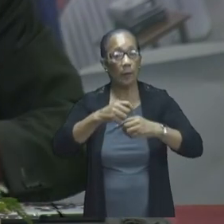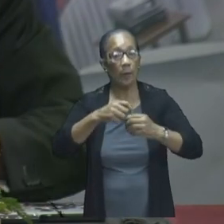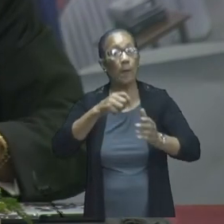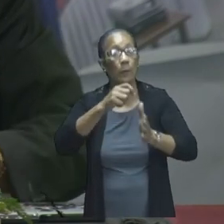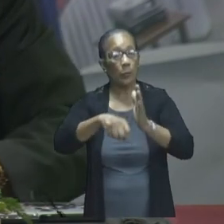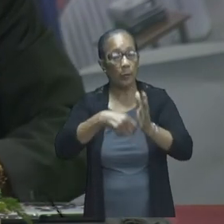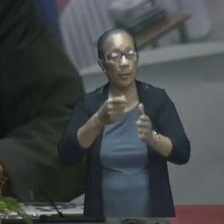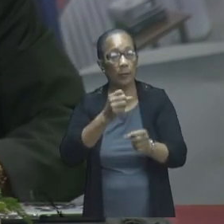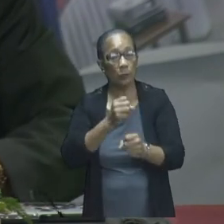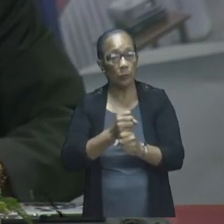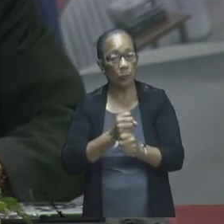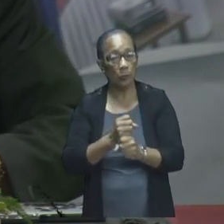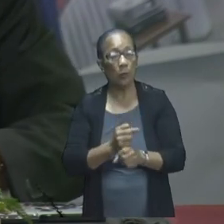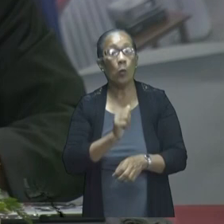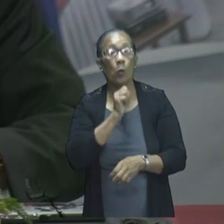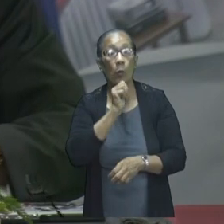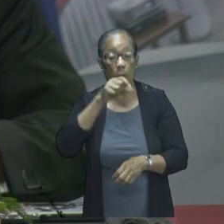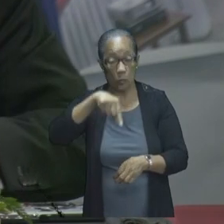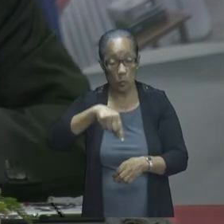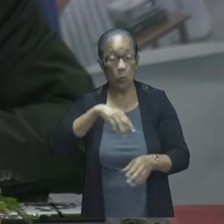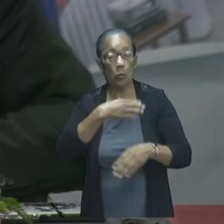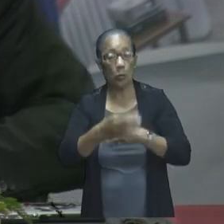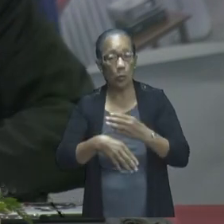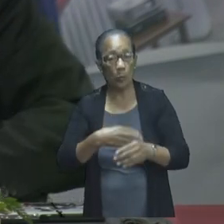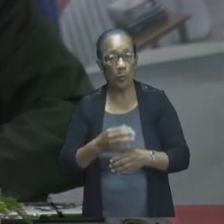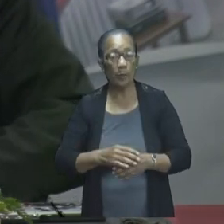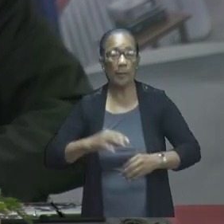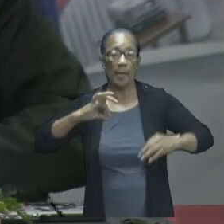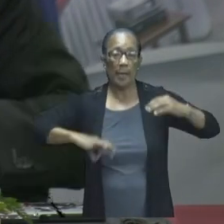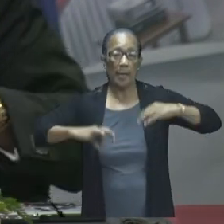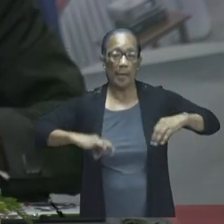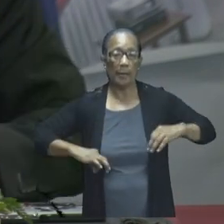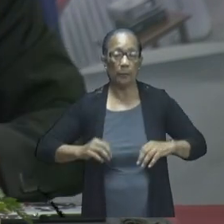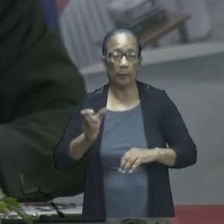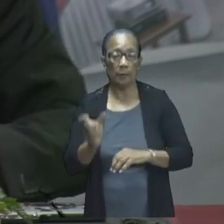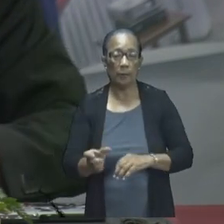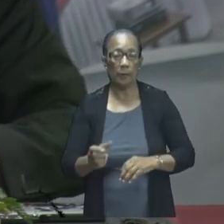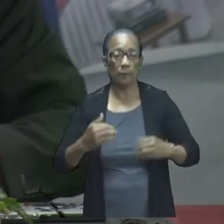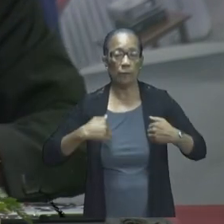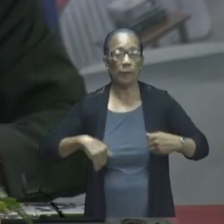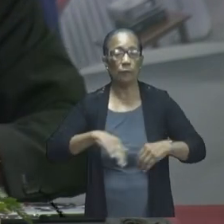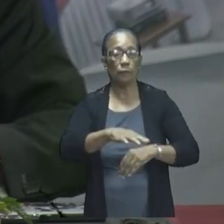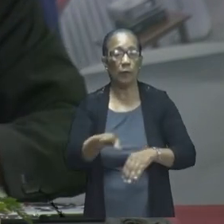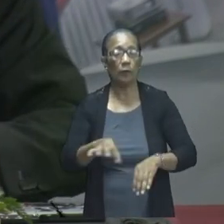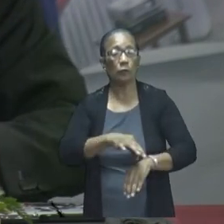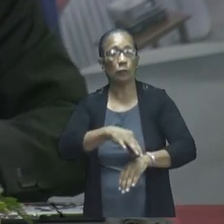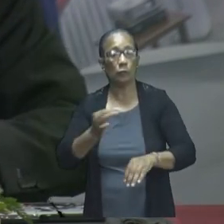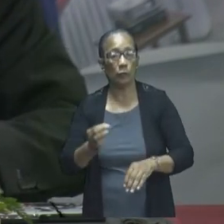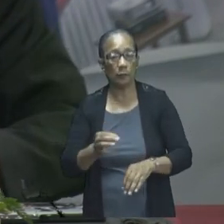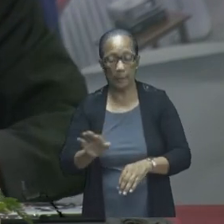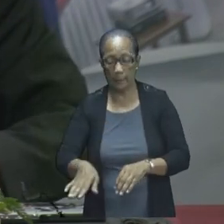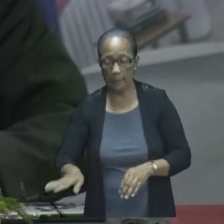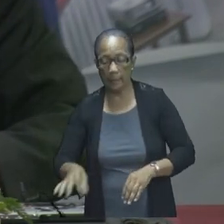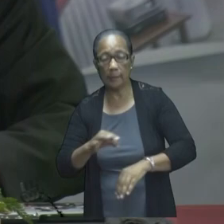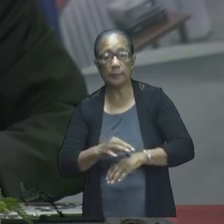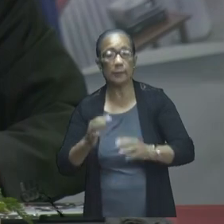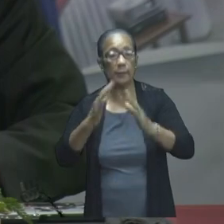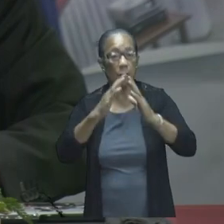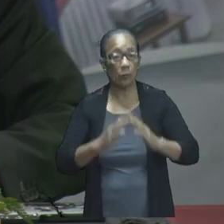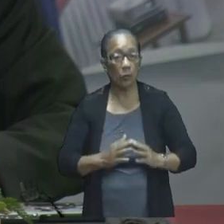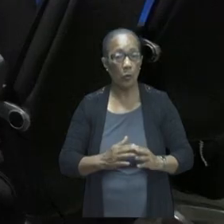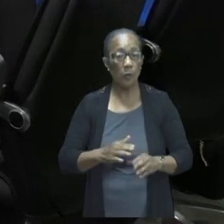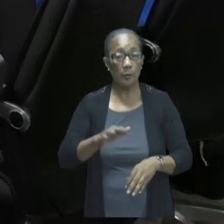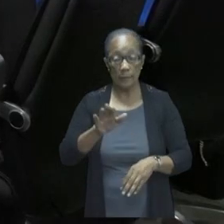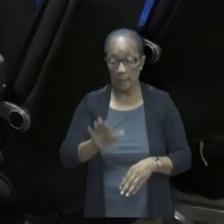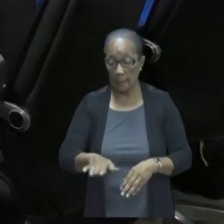maar wat is nu speelt minister volksgezondheid oud centrum is de kwestie van hebben de kinderziekenhuis en op en en kinderen die weg